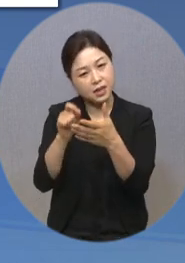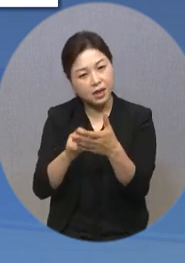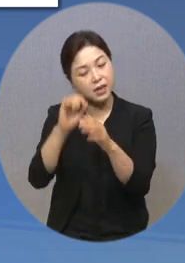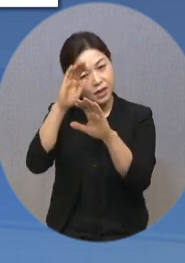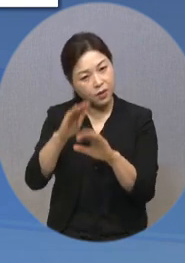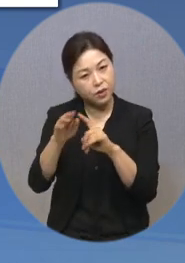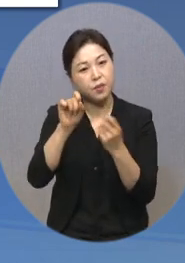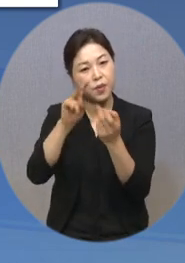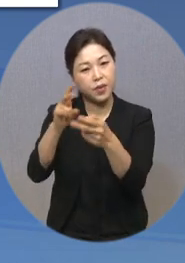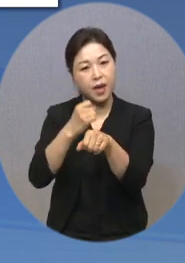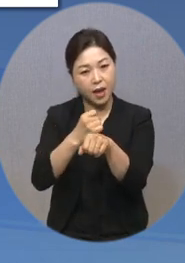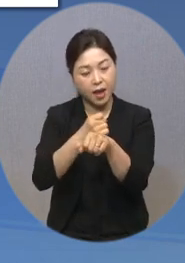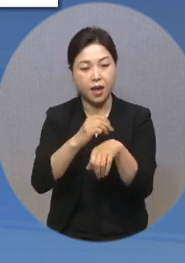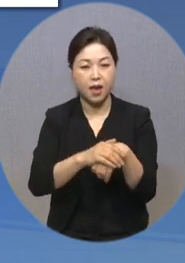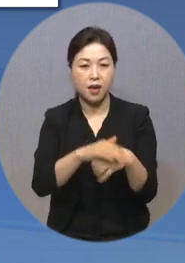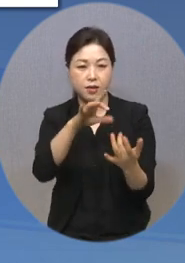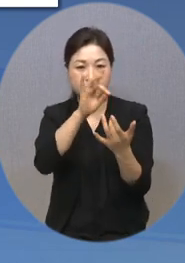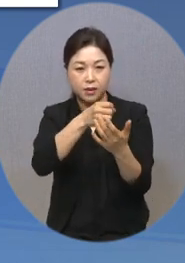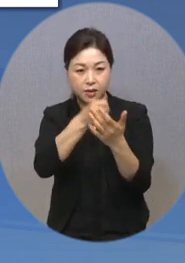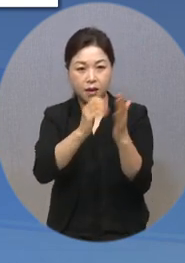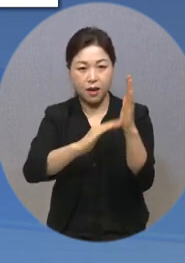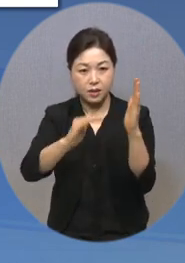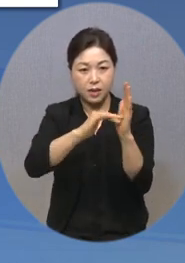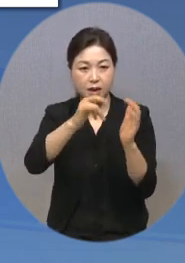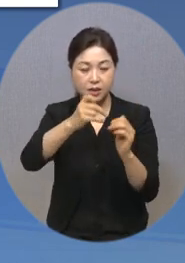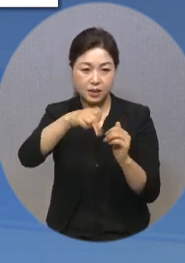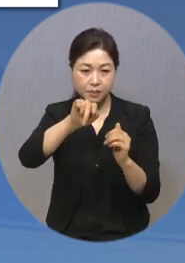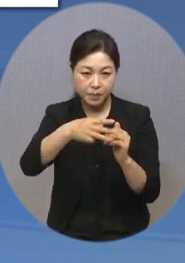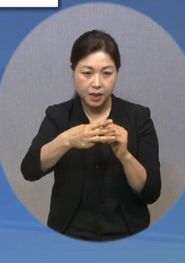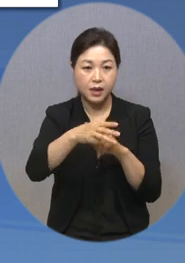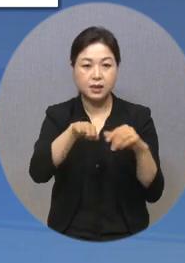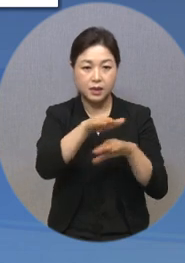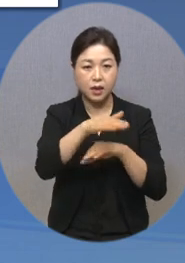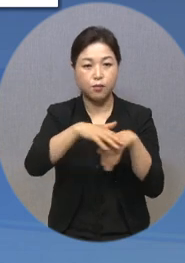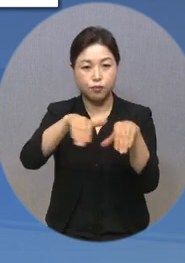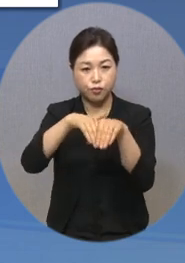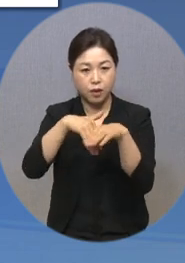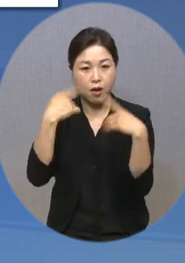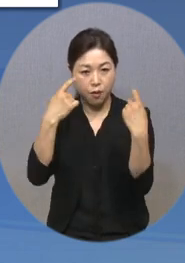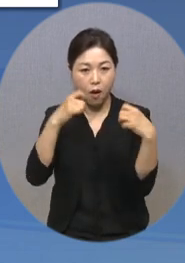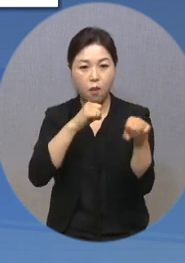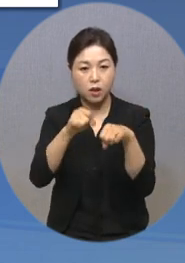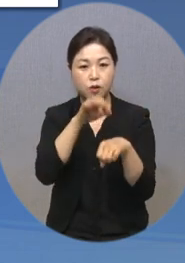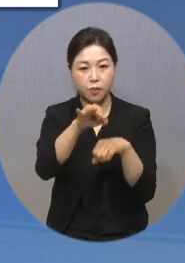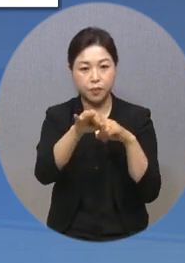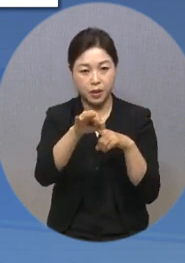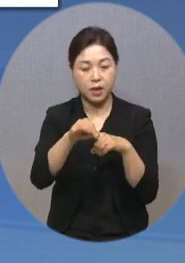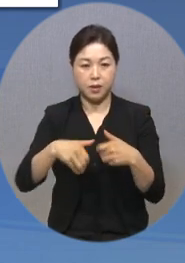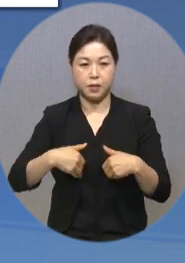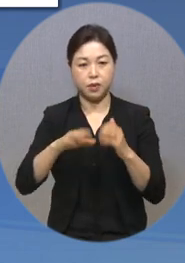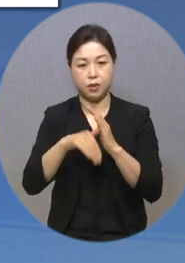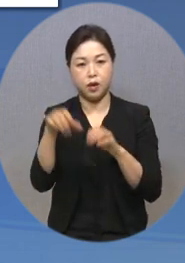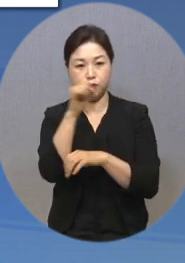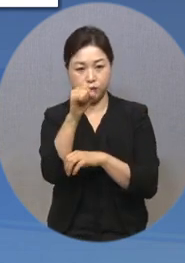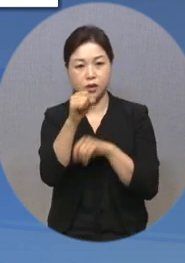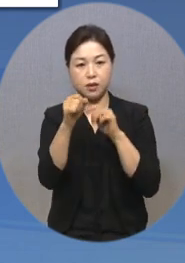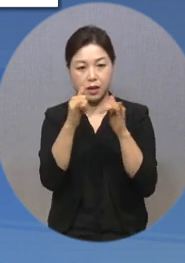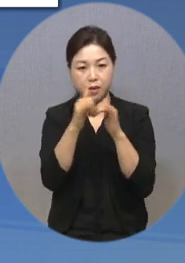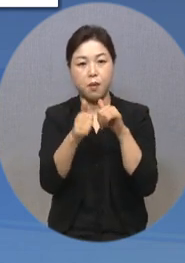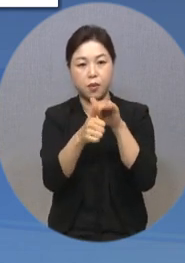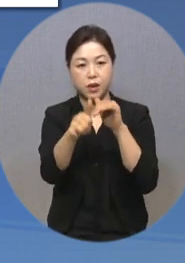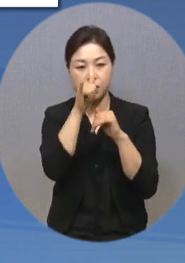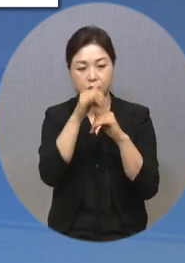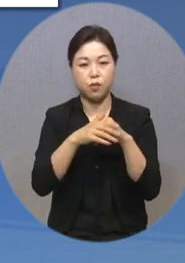이벤트 선정 된 과정에는 칸이 벌 차량과 분화 여가활동 d 필요 지움 전 회사를 지원하며 오는